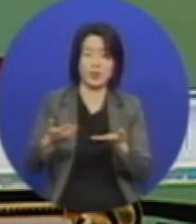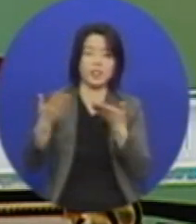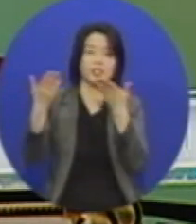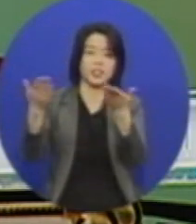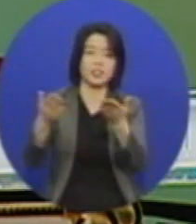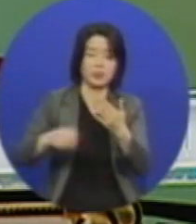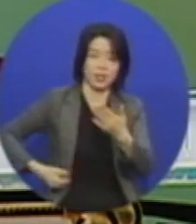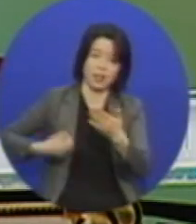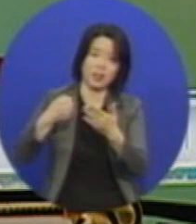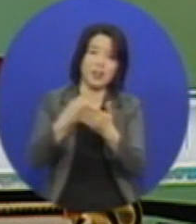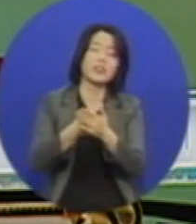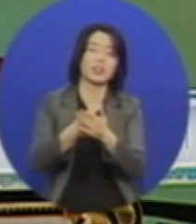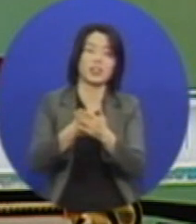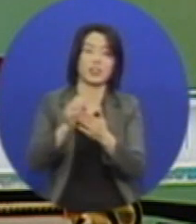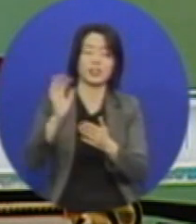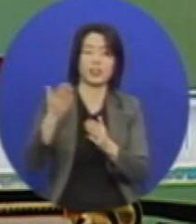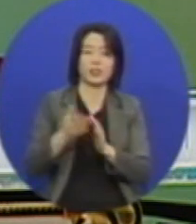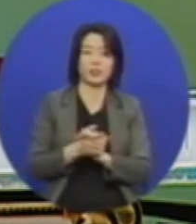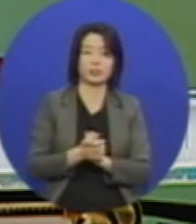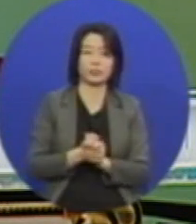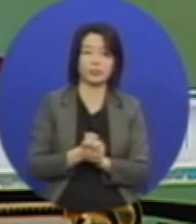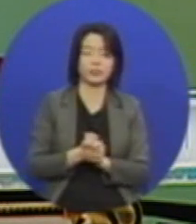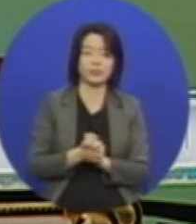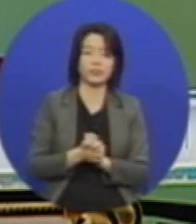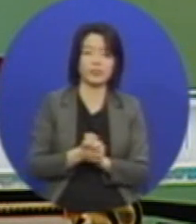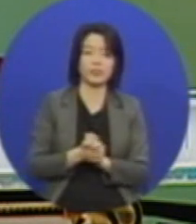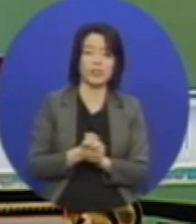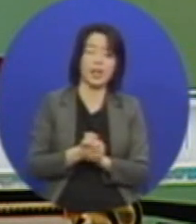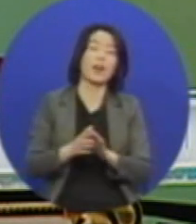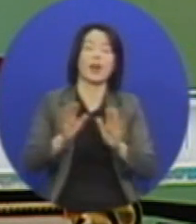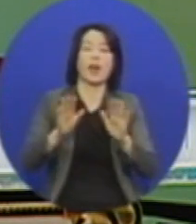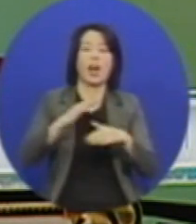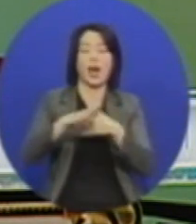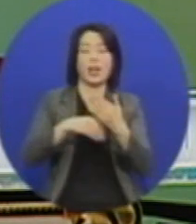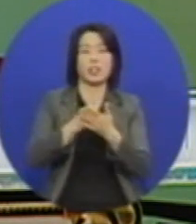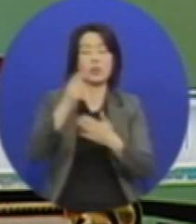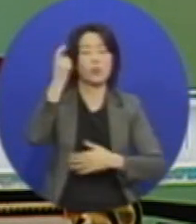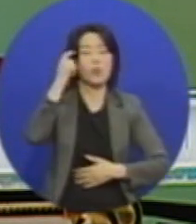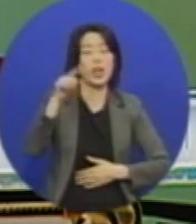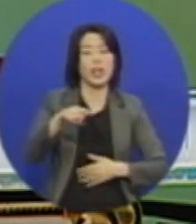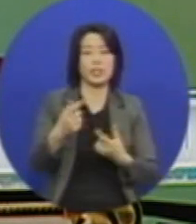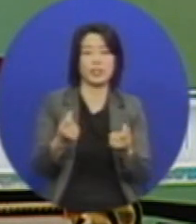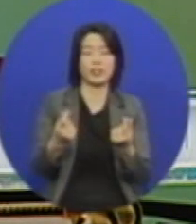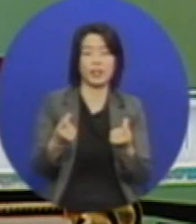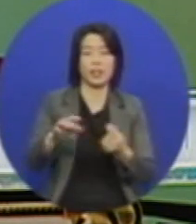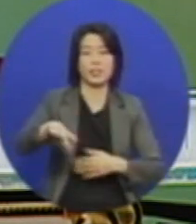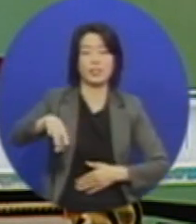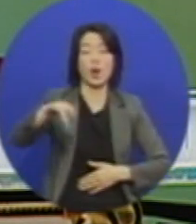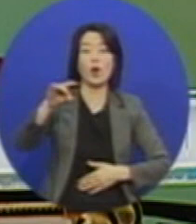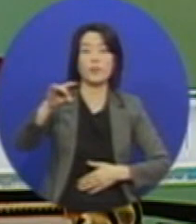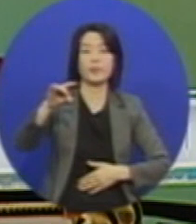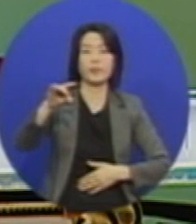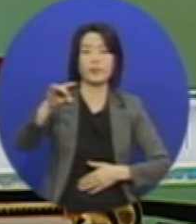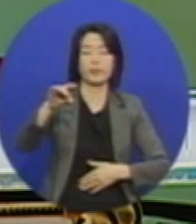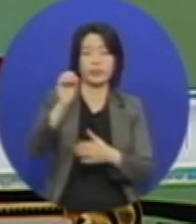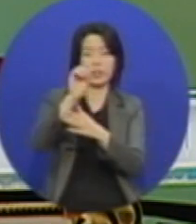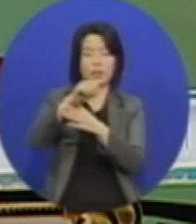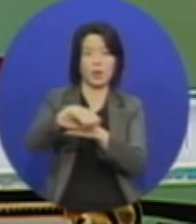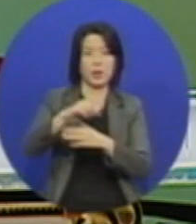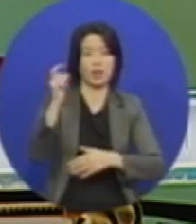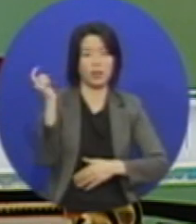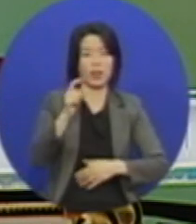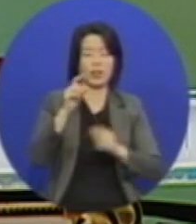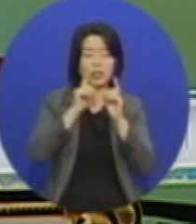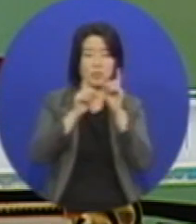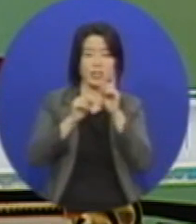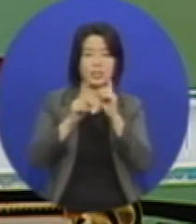결단하는 부분이 나옵니다 자 하나님께서 왜 이렇게 첫 열매를 강조 하셨을까